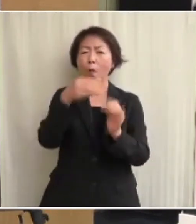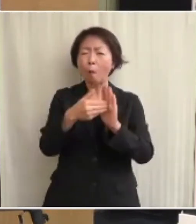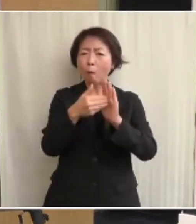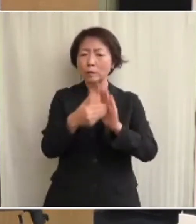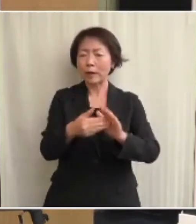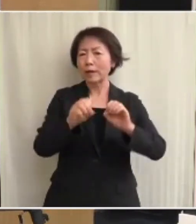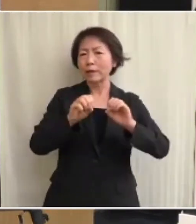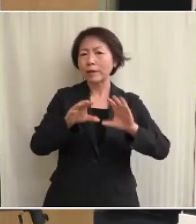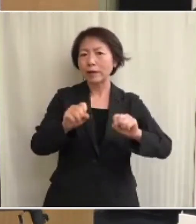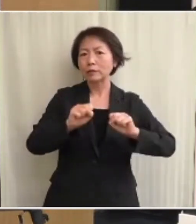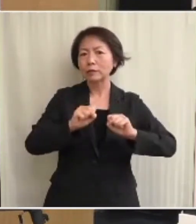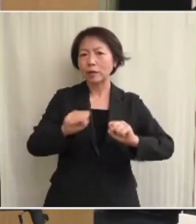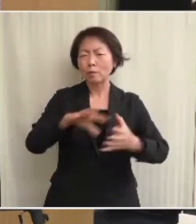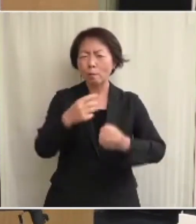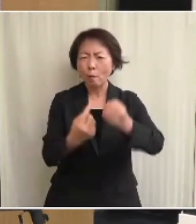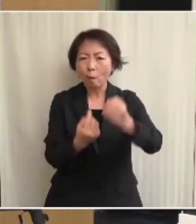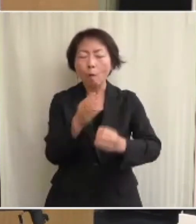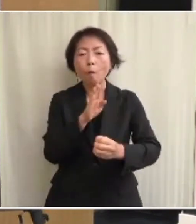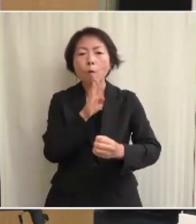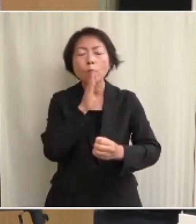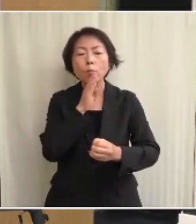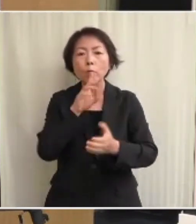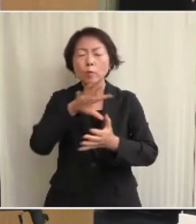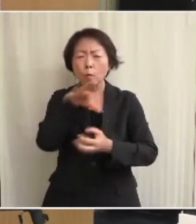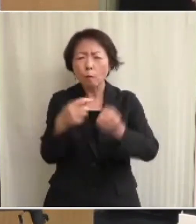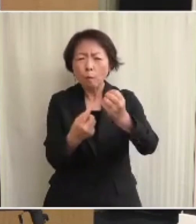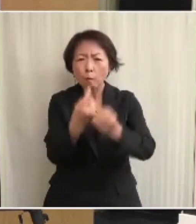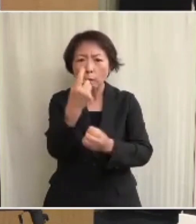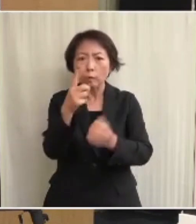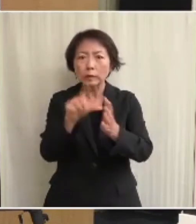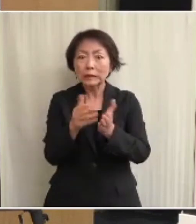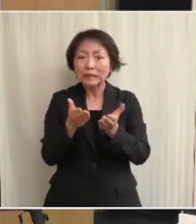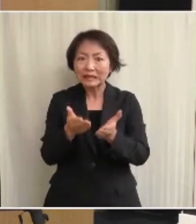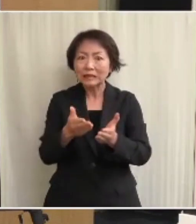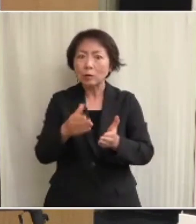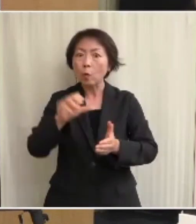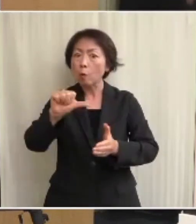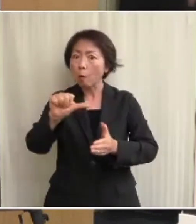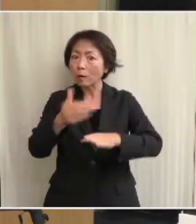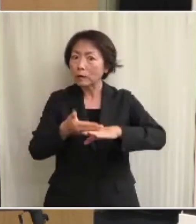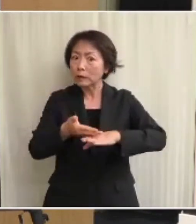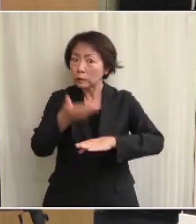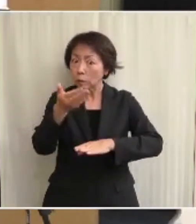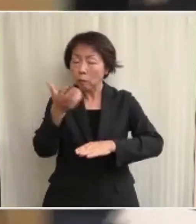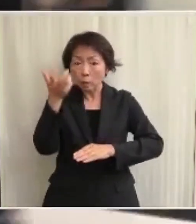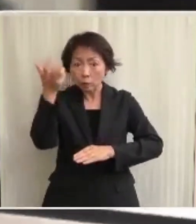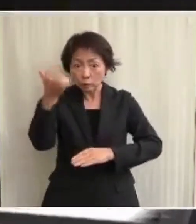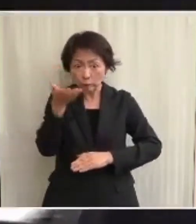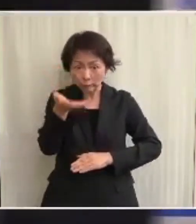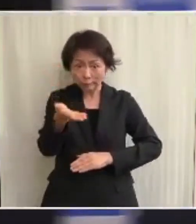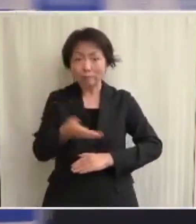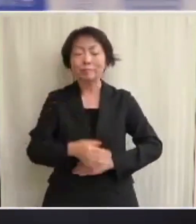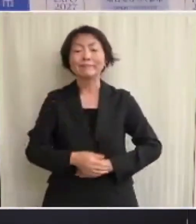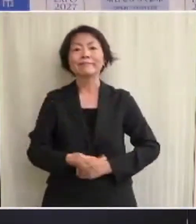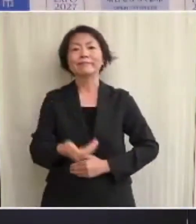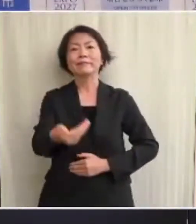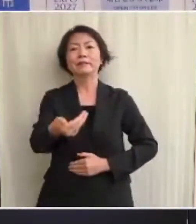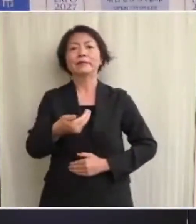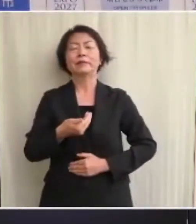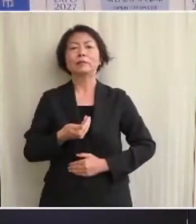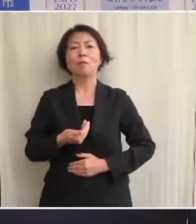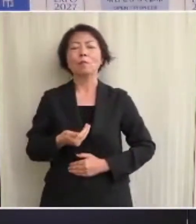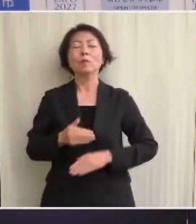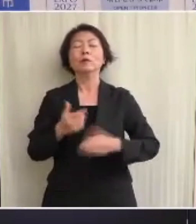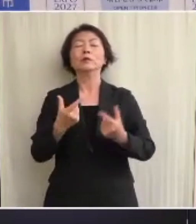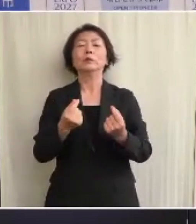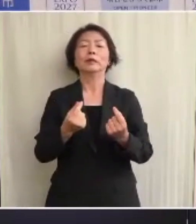されて、発災した際はこれ基本的には地震は震度5強を想定した形ってことですかね。 はい、 わかり